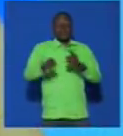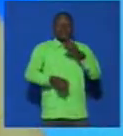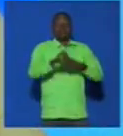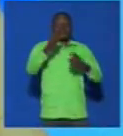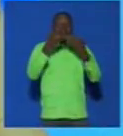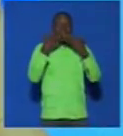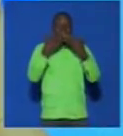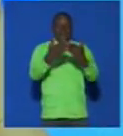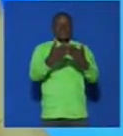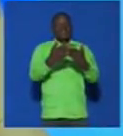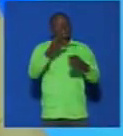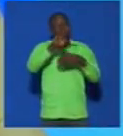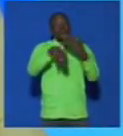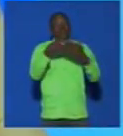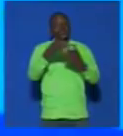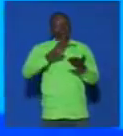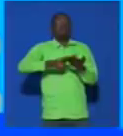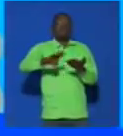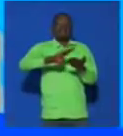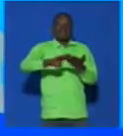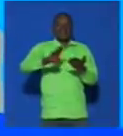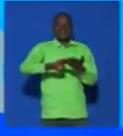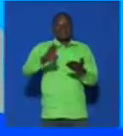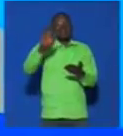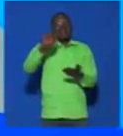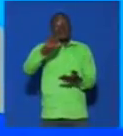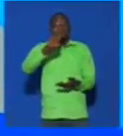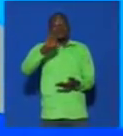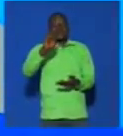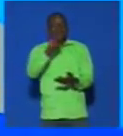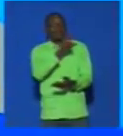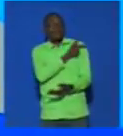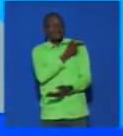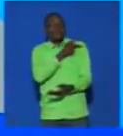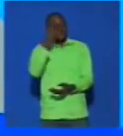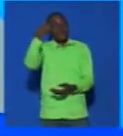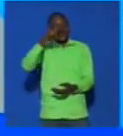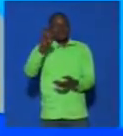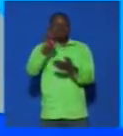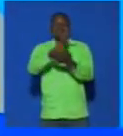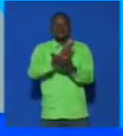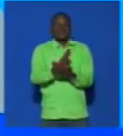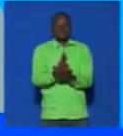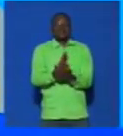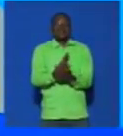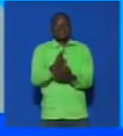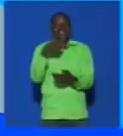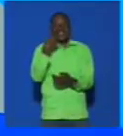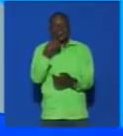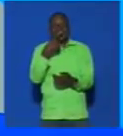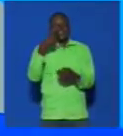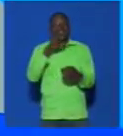savadogo et puis toutes mes excuses mais excusable et kaboré voilà donc pour ce reportage voilà qui a